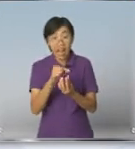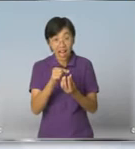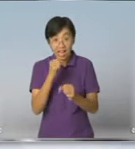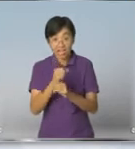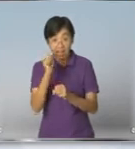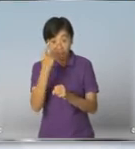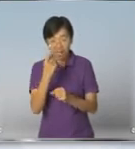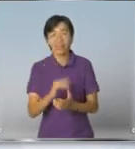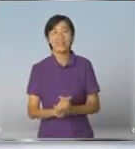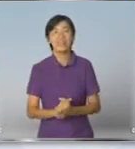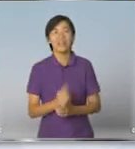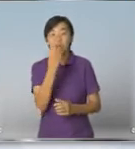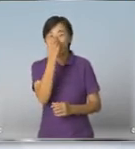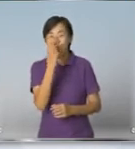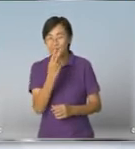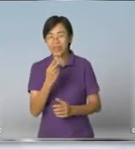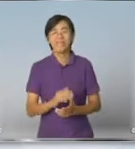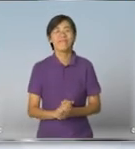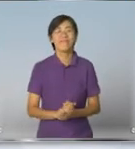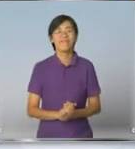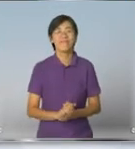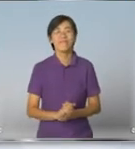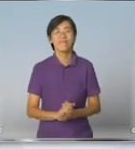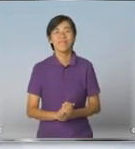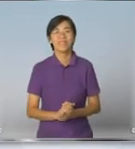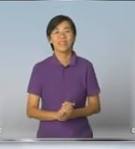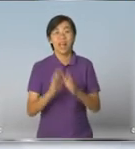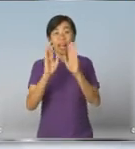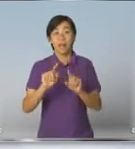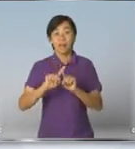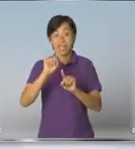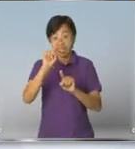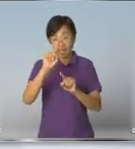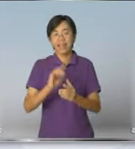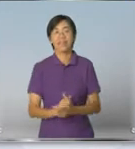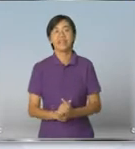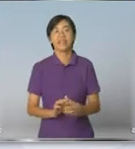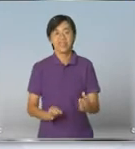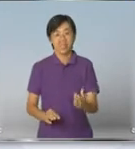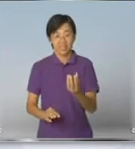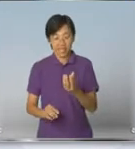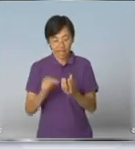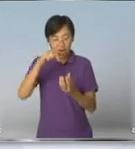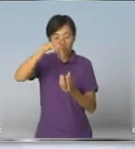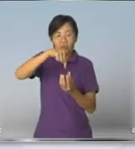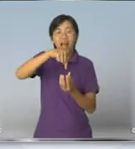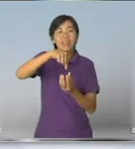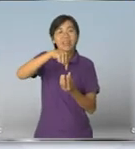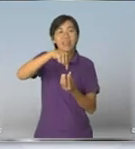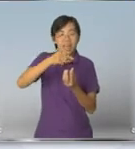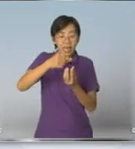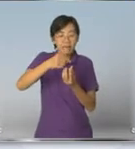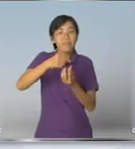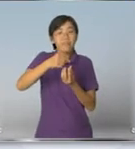อีกรอบหนึ่งไหมคะ ครับอีกรอบดีกว่าครับ แบบที่หนึ่งนะคะตอนนี้ก็มันจะทำเป็นแบบที่หนึ่งจีบตรงกล